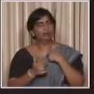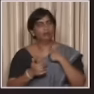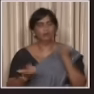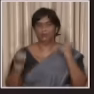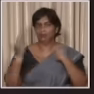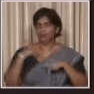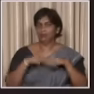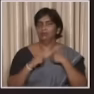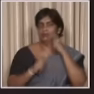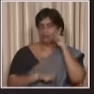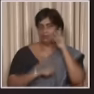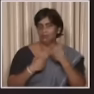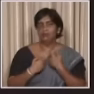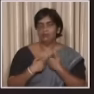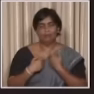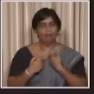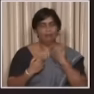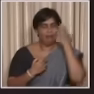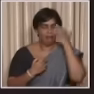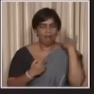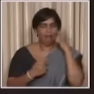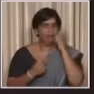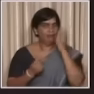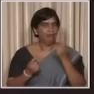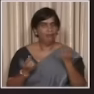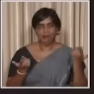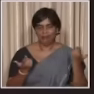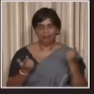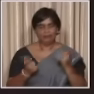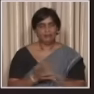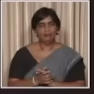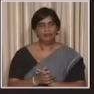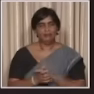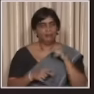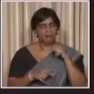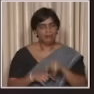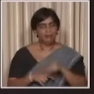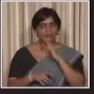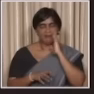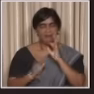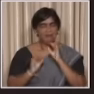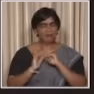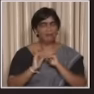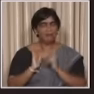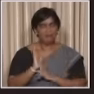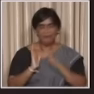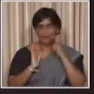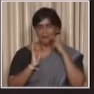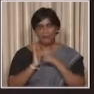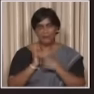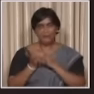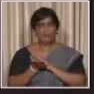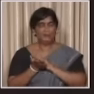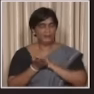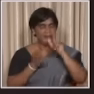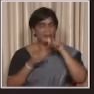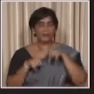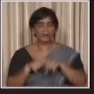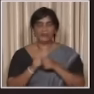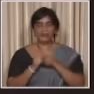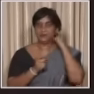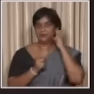आपु मिनिस्सु अपे दिमापु यंट मुदाल तिबुने ने में सामान्य पेल करन्न बेरिनां पिटराटे यावलला